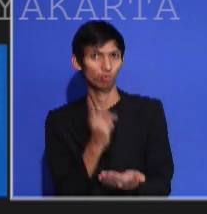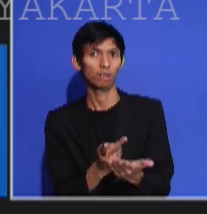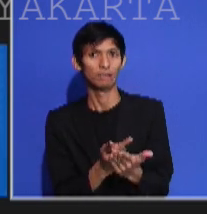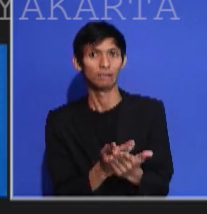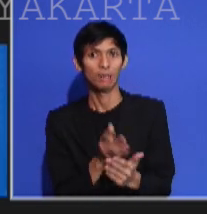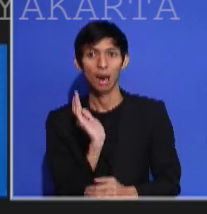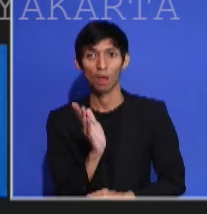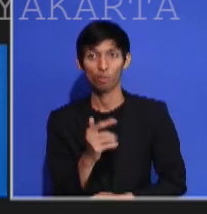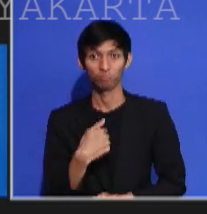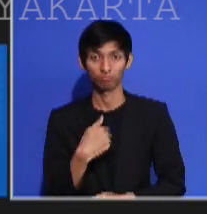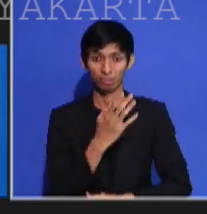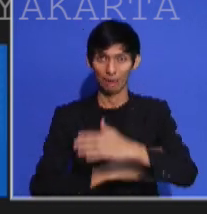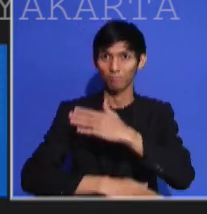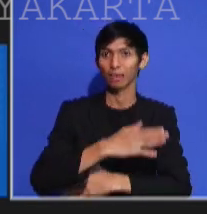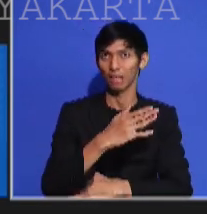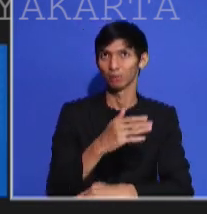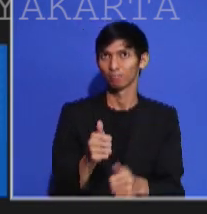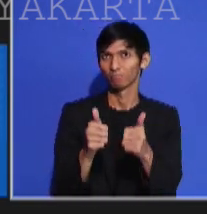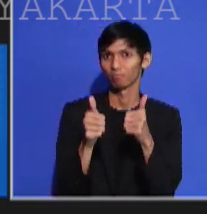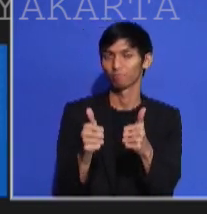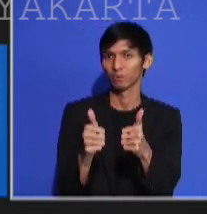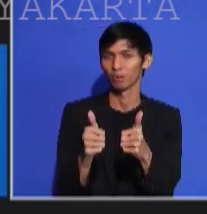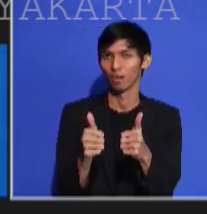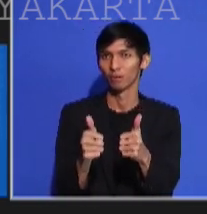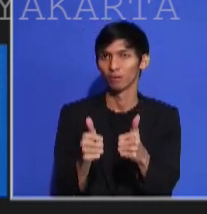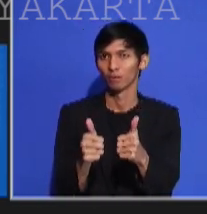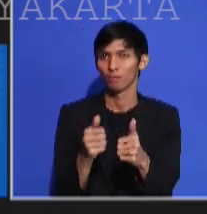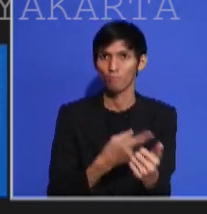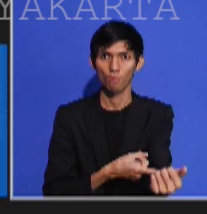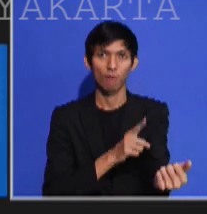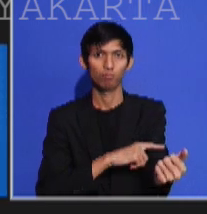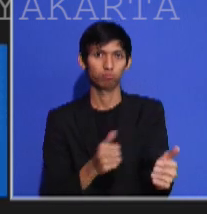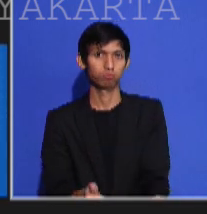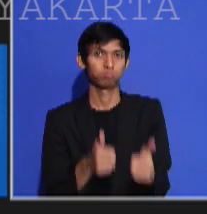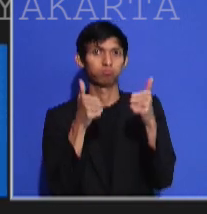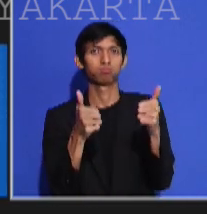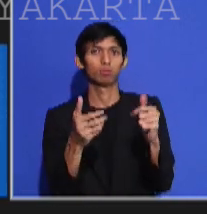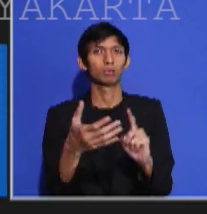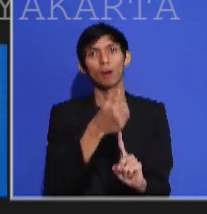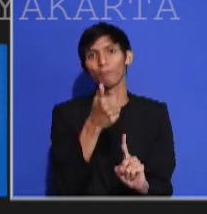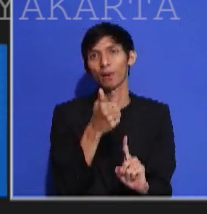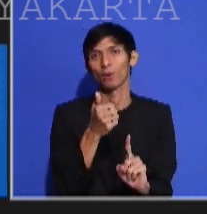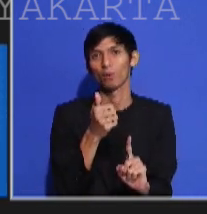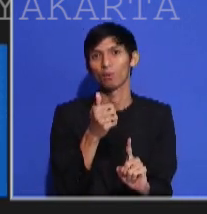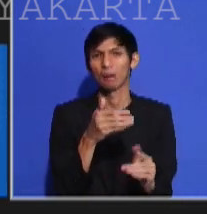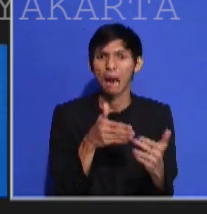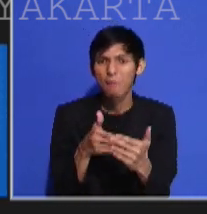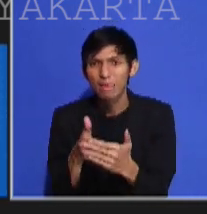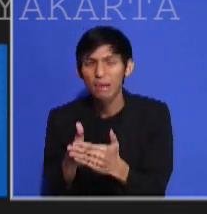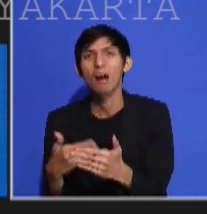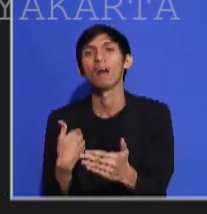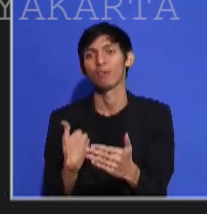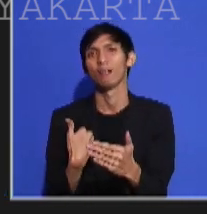saya juga bisa e dan mampu untuk berprestasi walaupun Memiliki keterbatasan